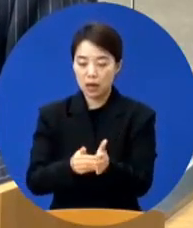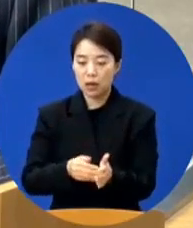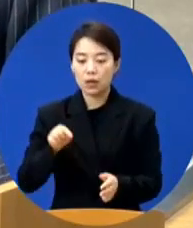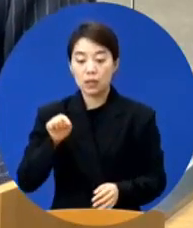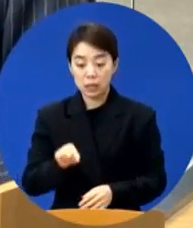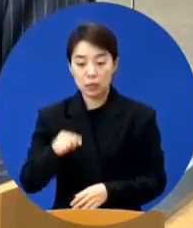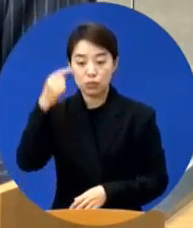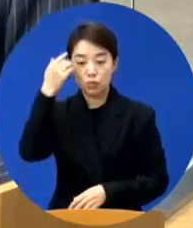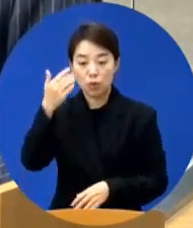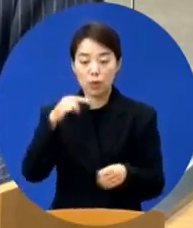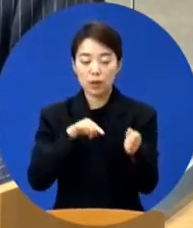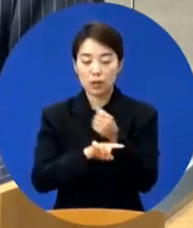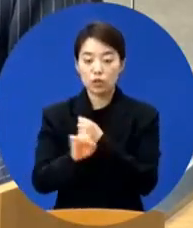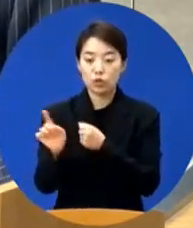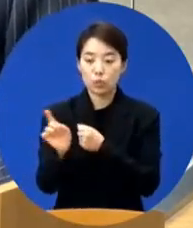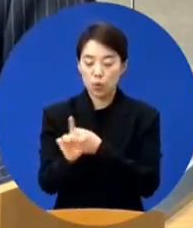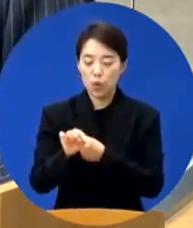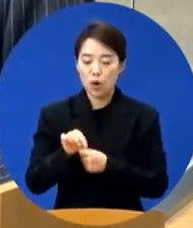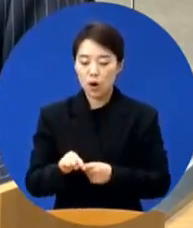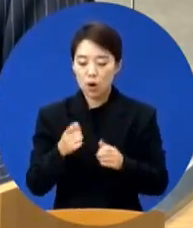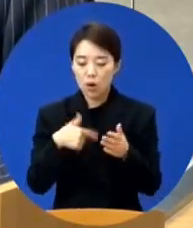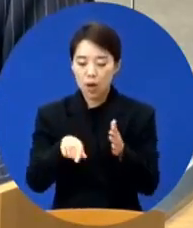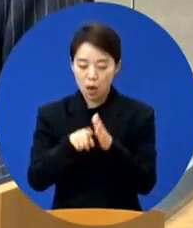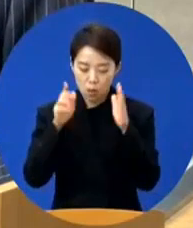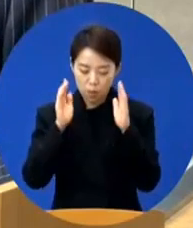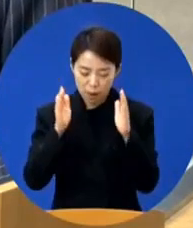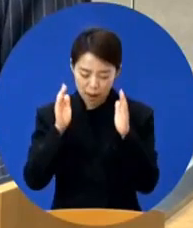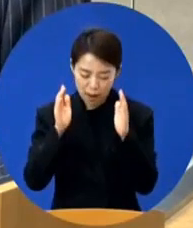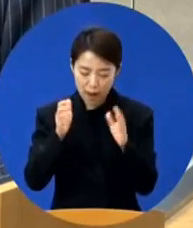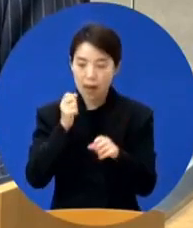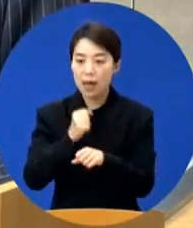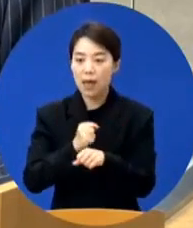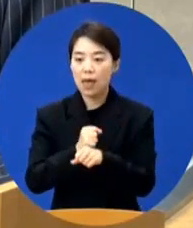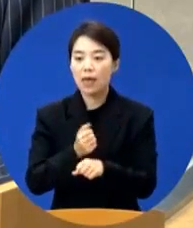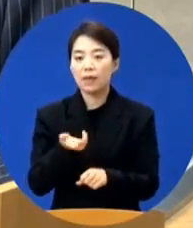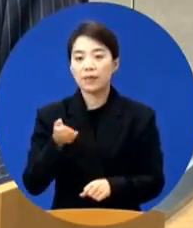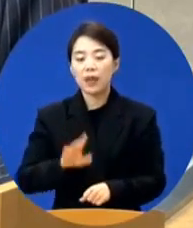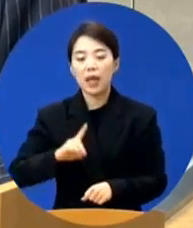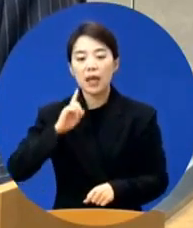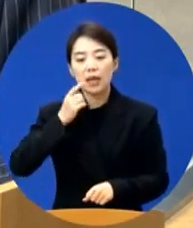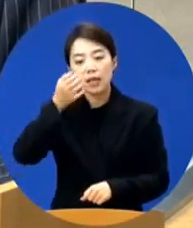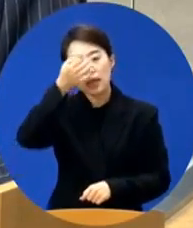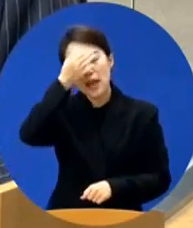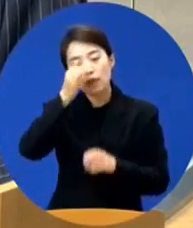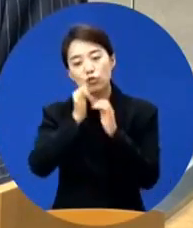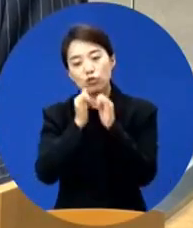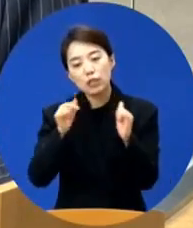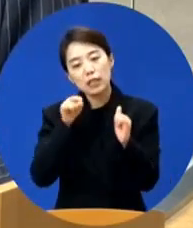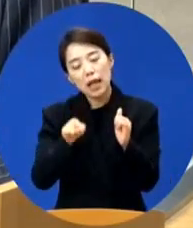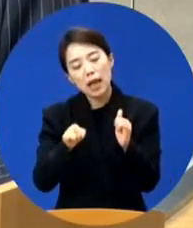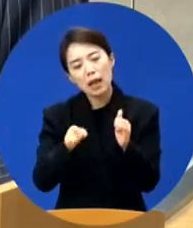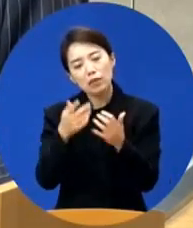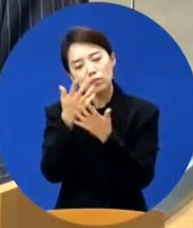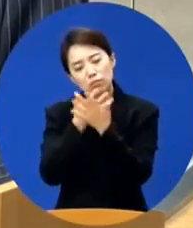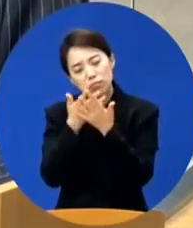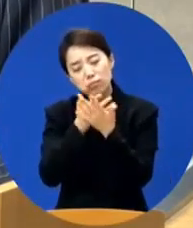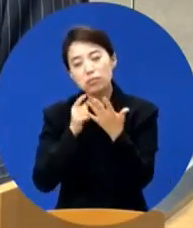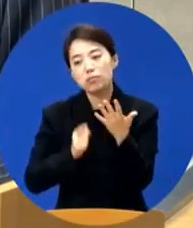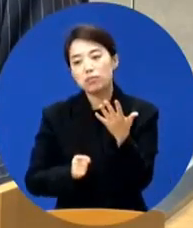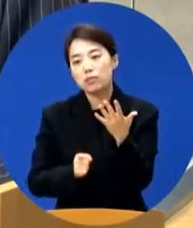하면은 저도 이걸 공부하려고 많이 공부를 했는데 이 예술인의 범위가 굉장히 모호하더라고요.